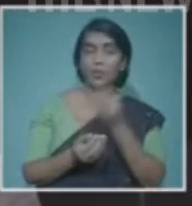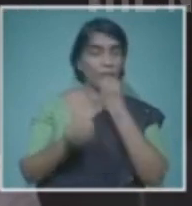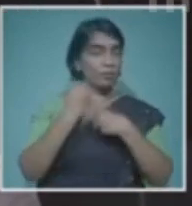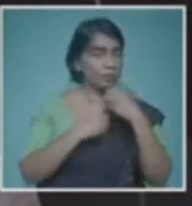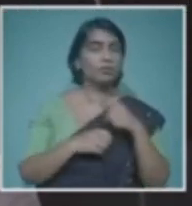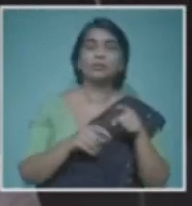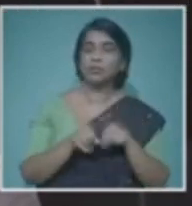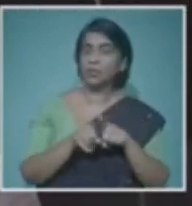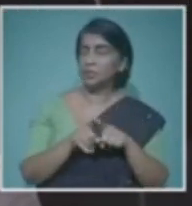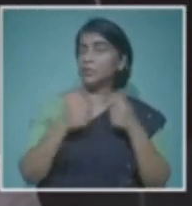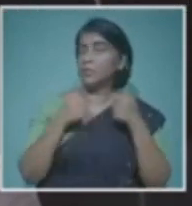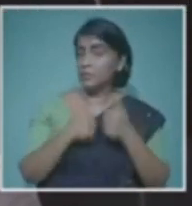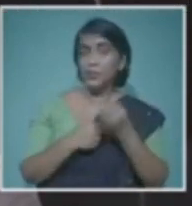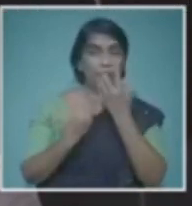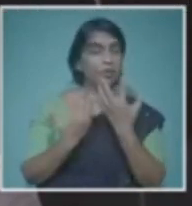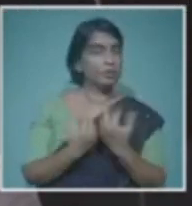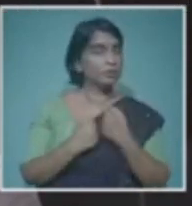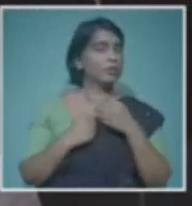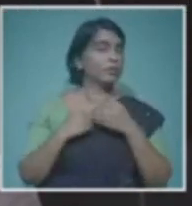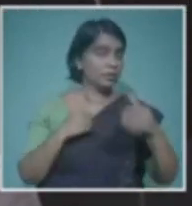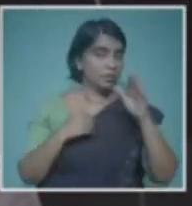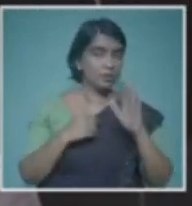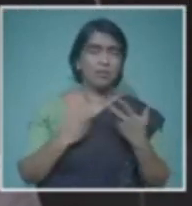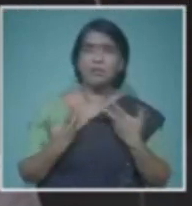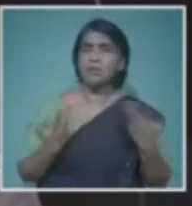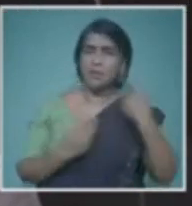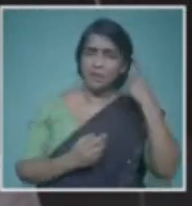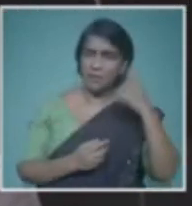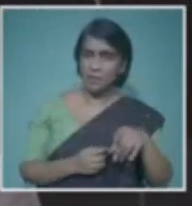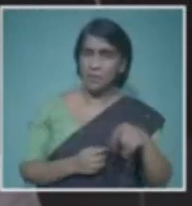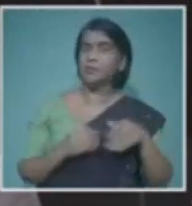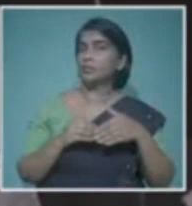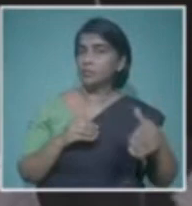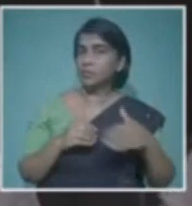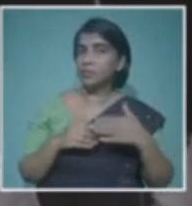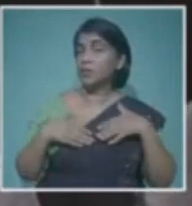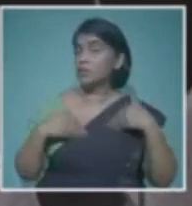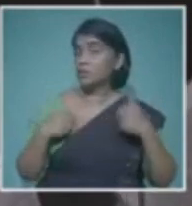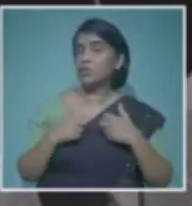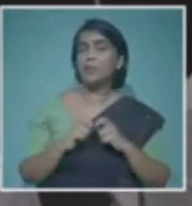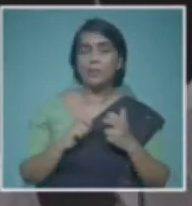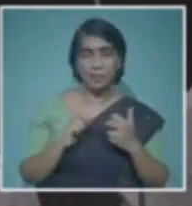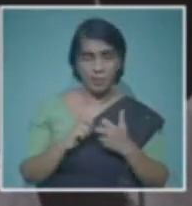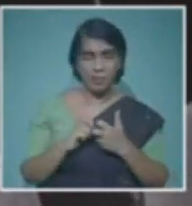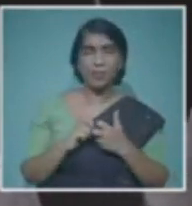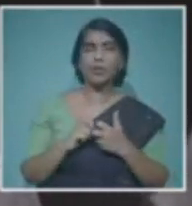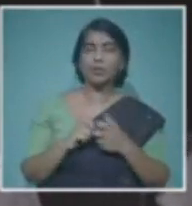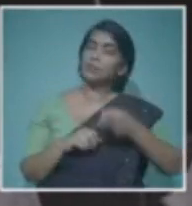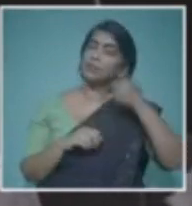සහ පෝෂණදායී ආහාර වේලක් ලබා ගැනීමද තියෙන නොහැකියාව නිසා ඇති වෙලා තියෙන සෞඛ්‍ය